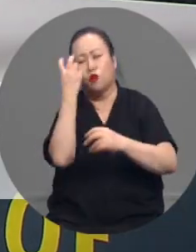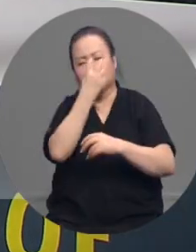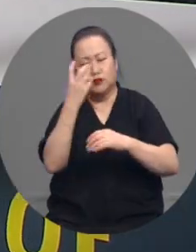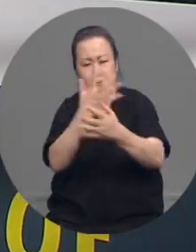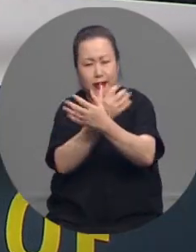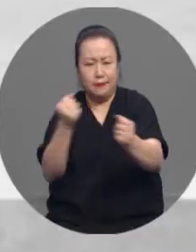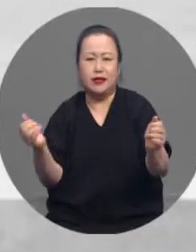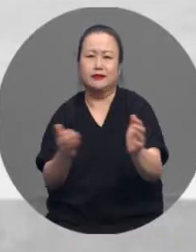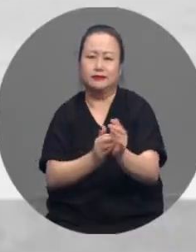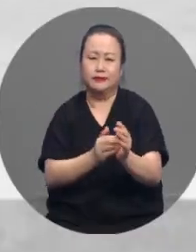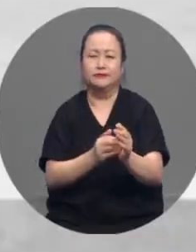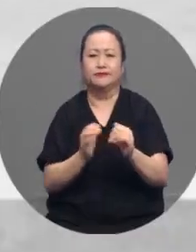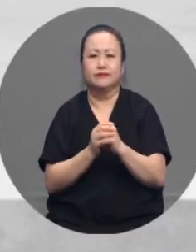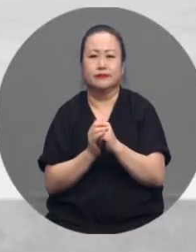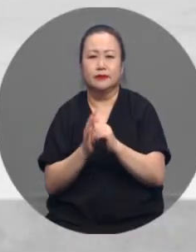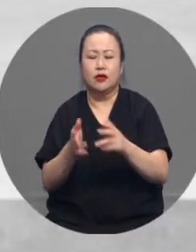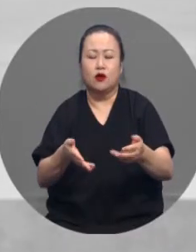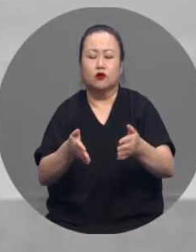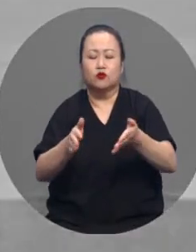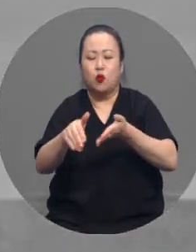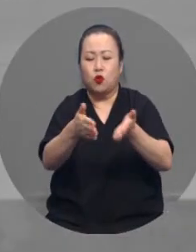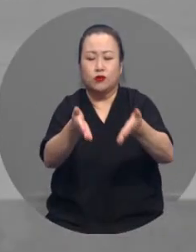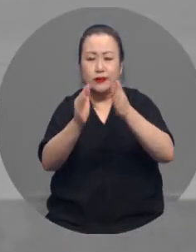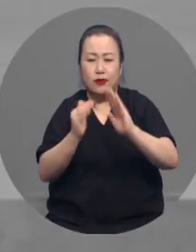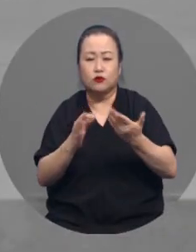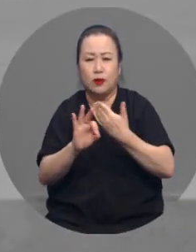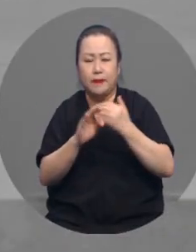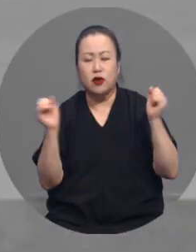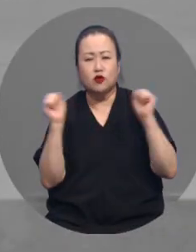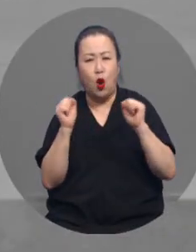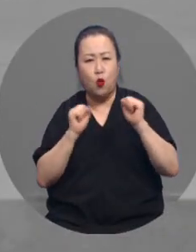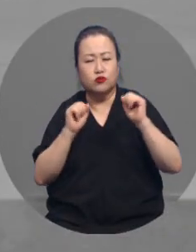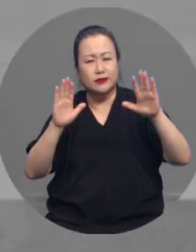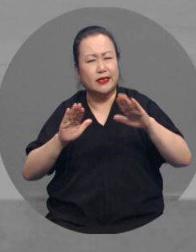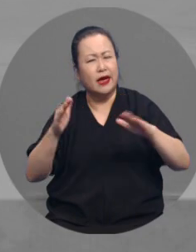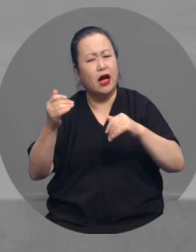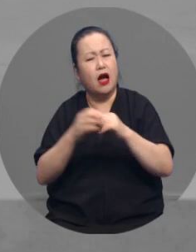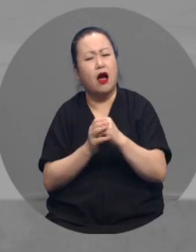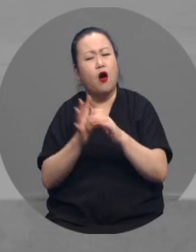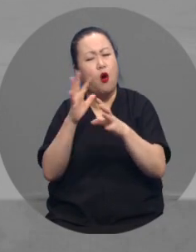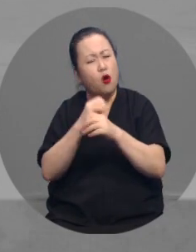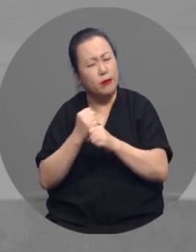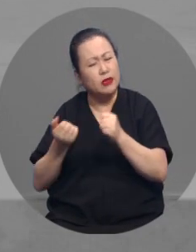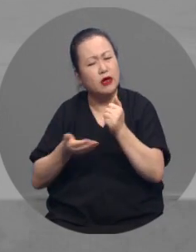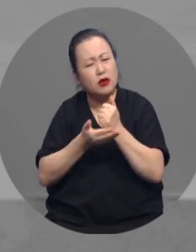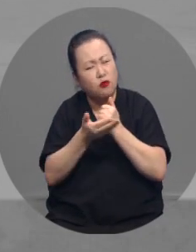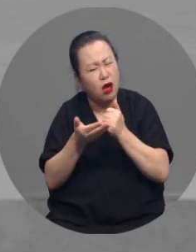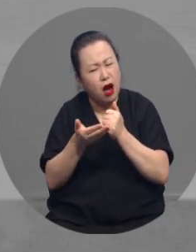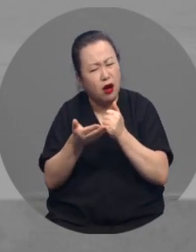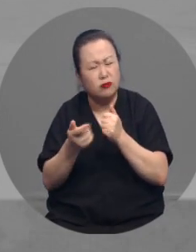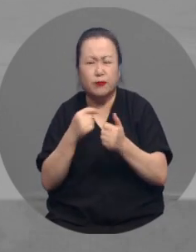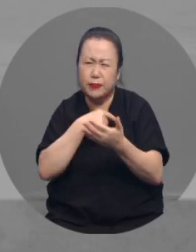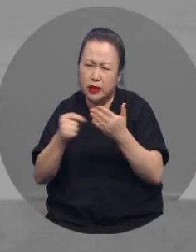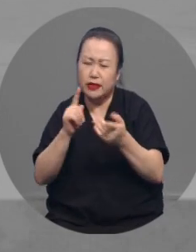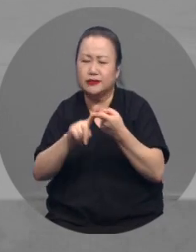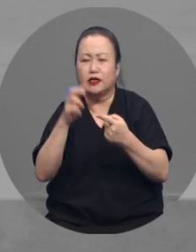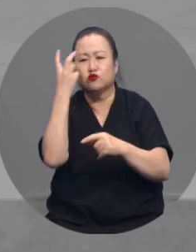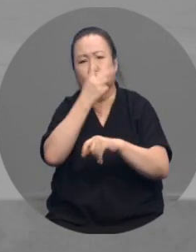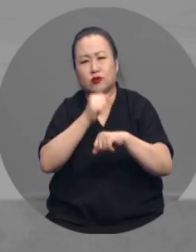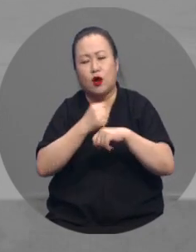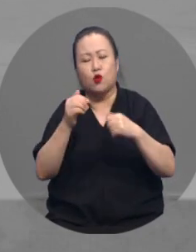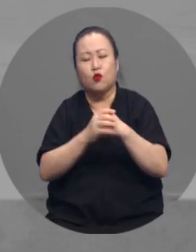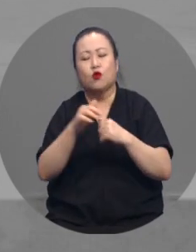공동조사협약을 맺었습니다. 도로가 건설되면 겨울철새 서식지가 얼마나 영향을 받을지 함께